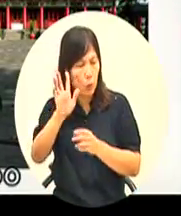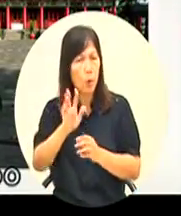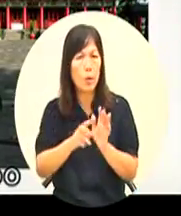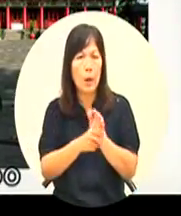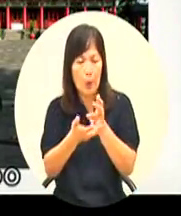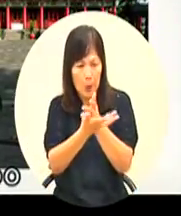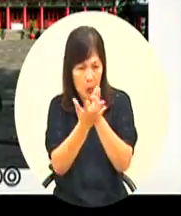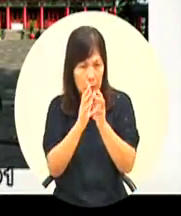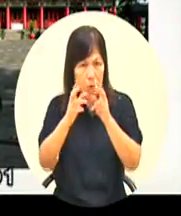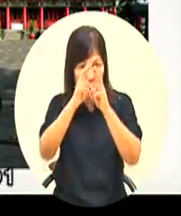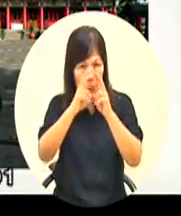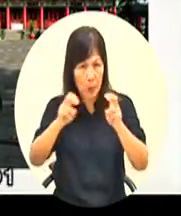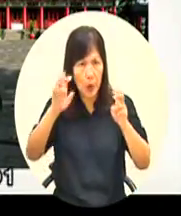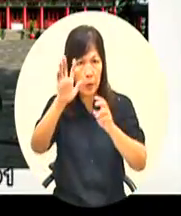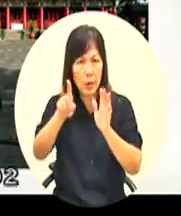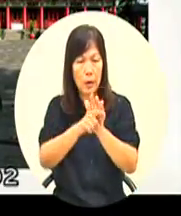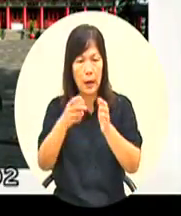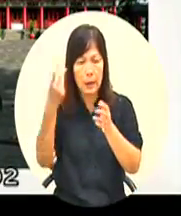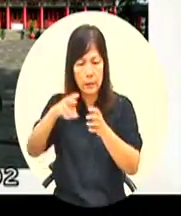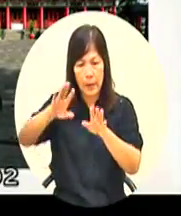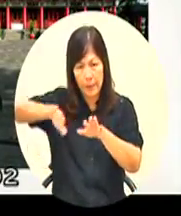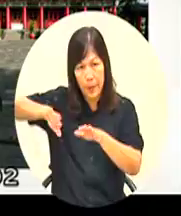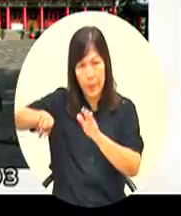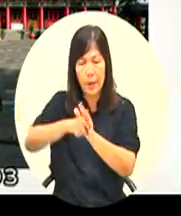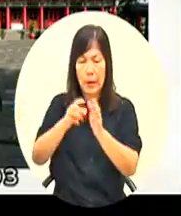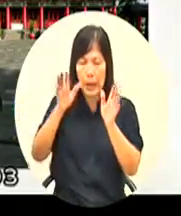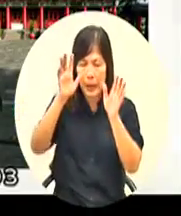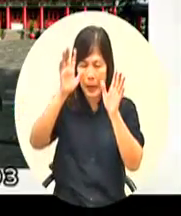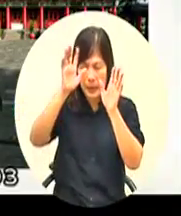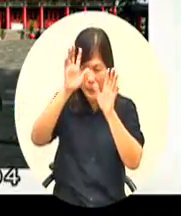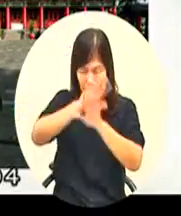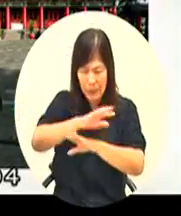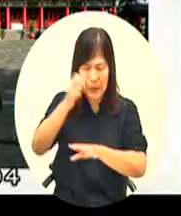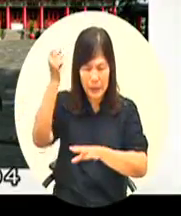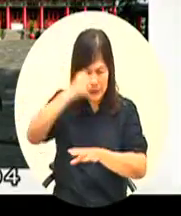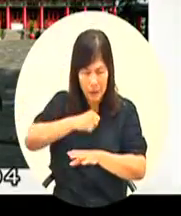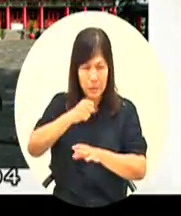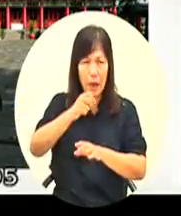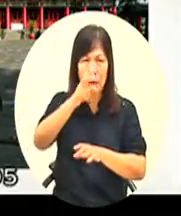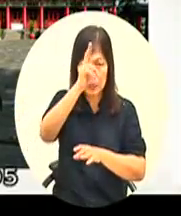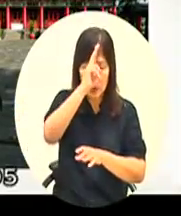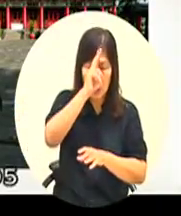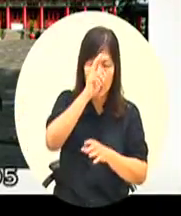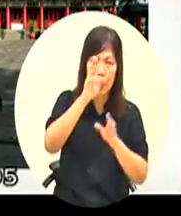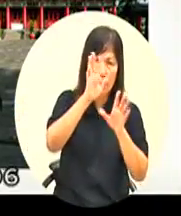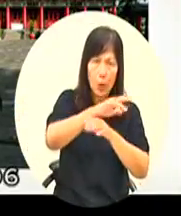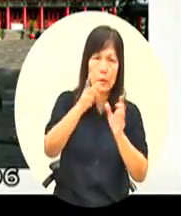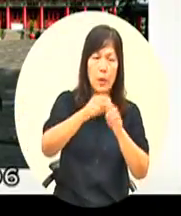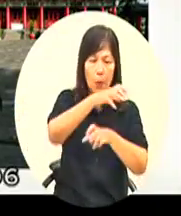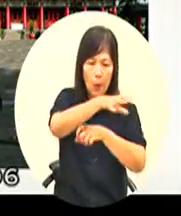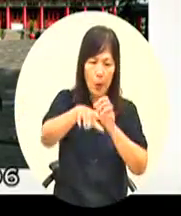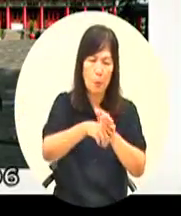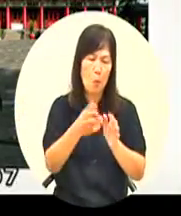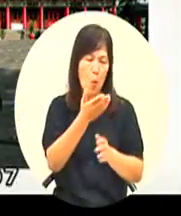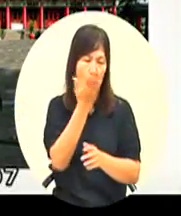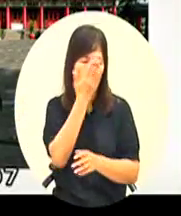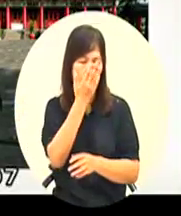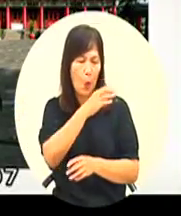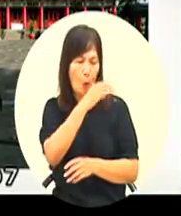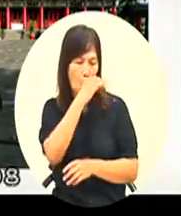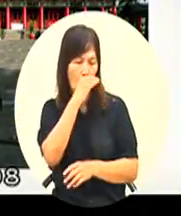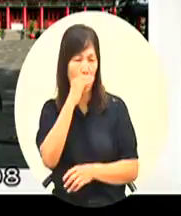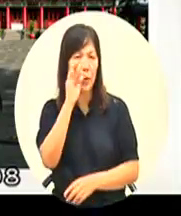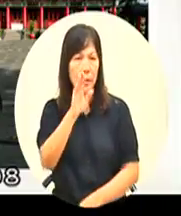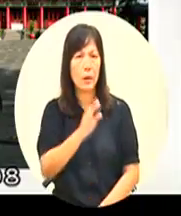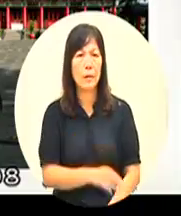术的一个建筑，那加上旁边不管是白天或是中午晚上 它的环境是非常的优美。那现在我